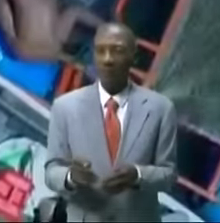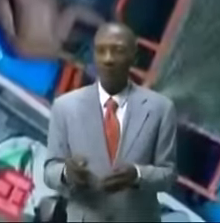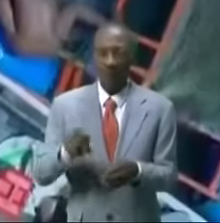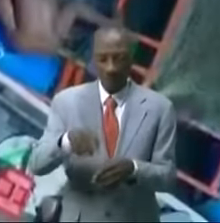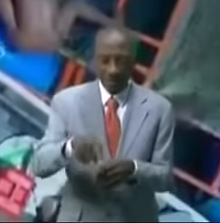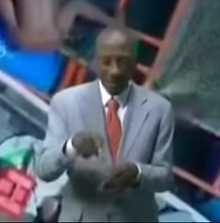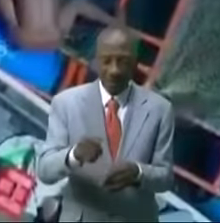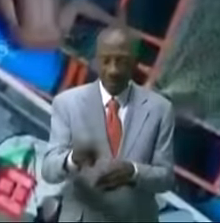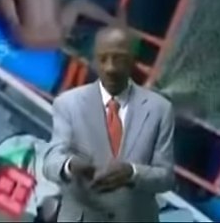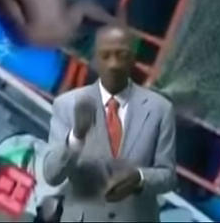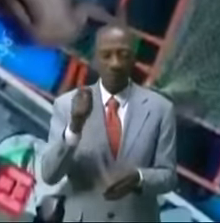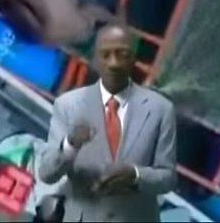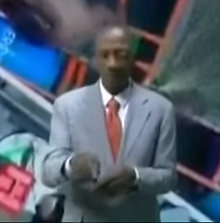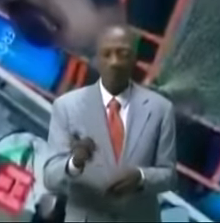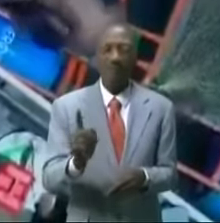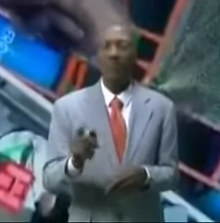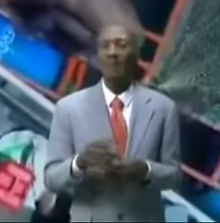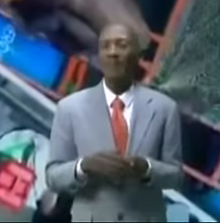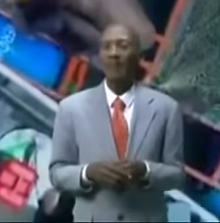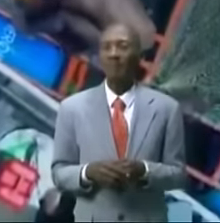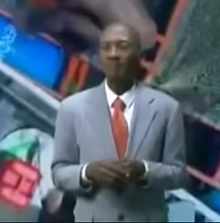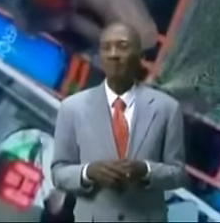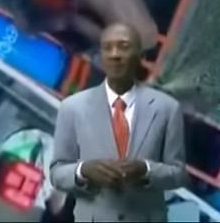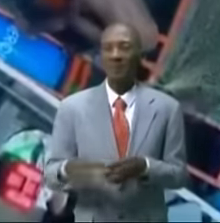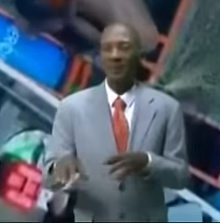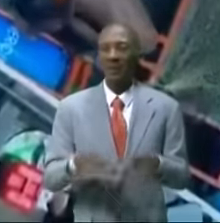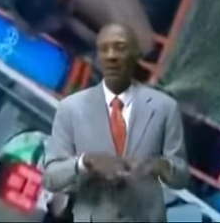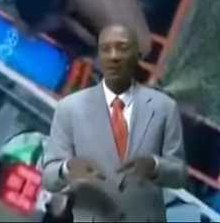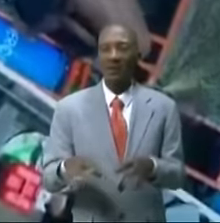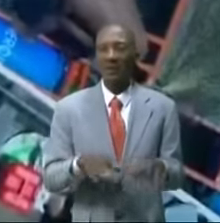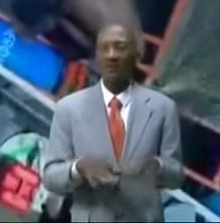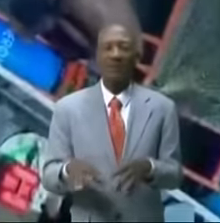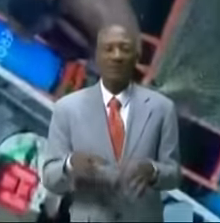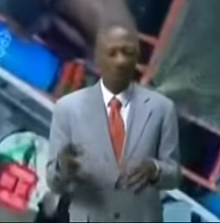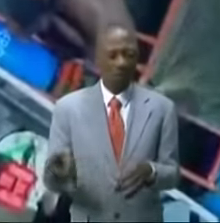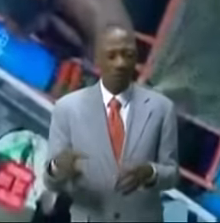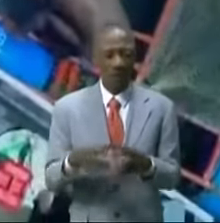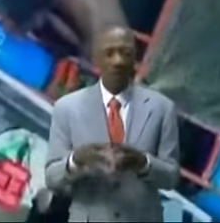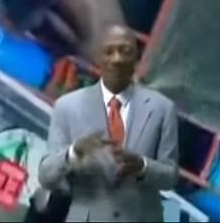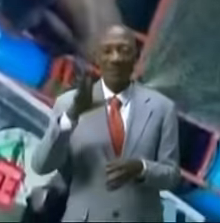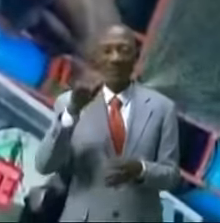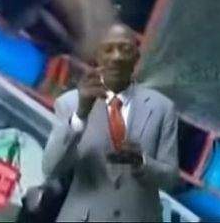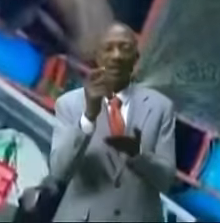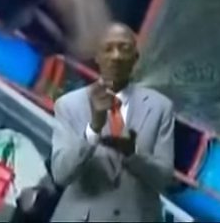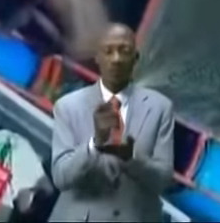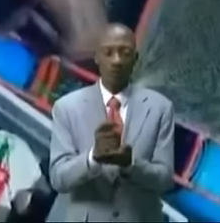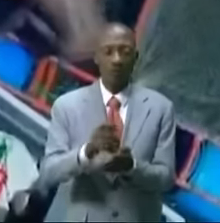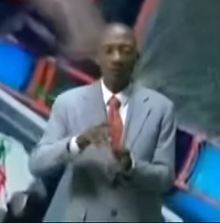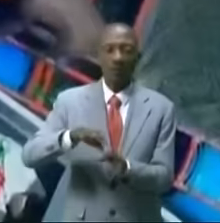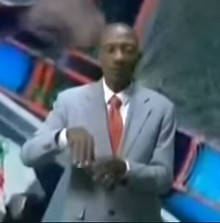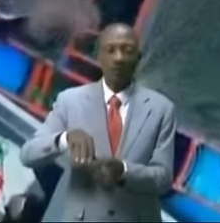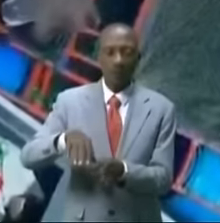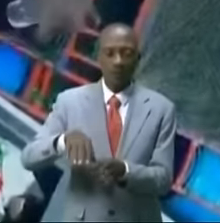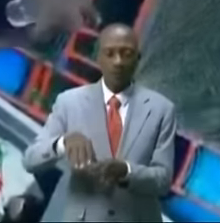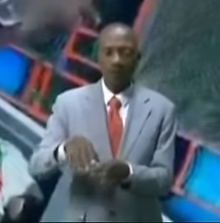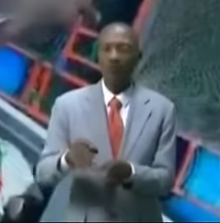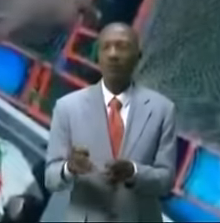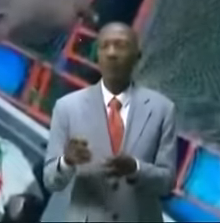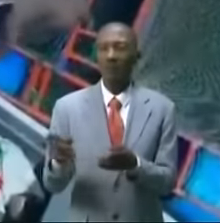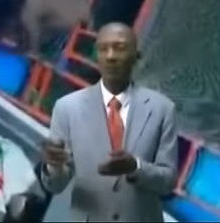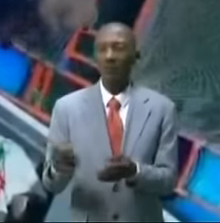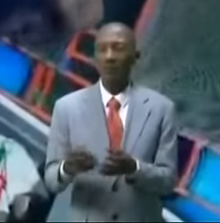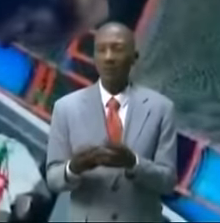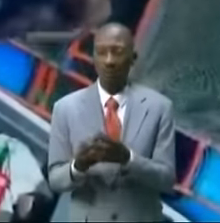Après 8 mois de denses activités, près de 50 tonnes de poissons, principalement de tilapia, ont été produites à